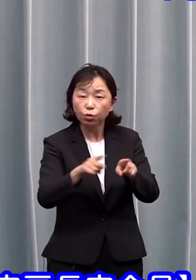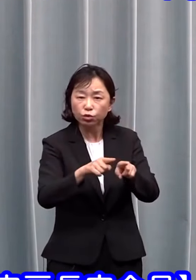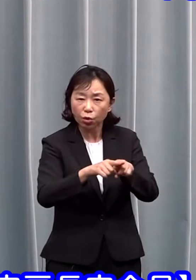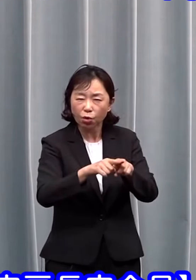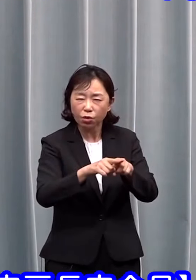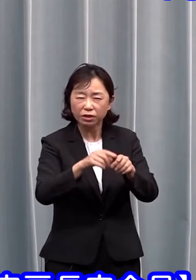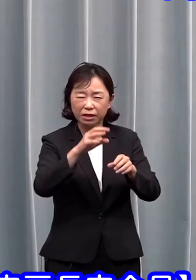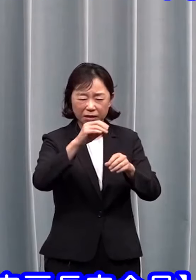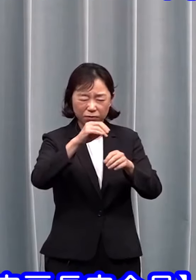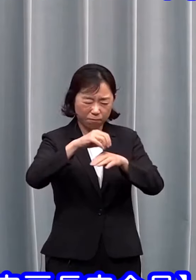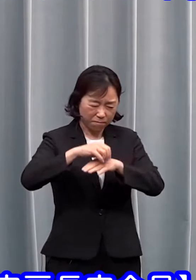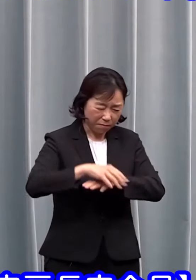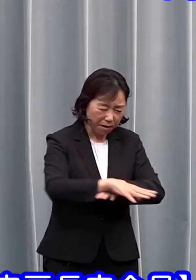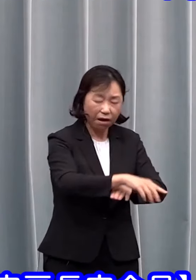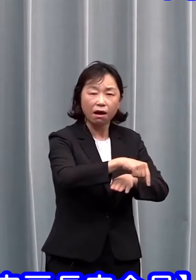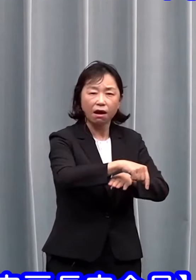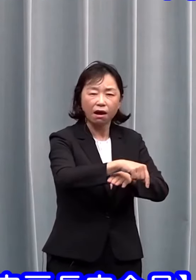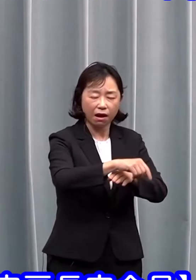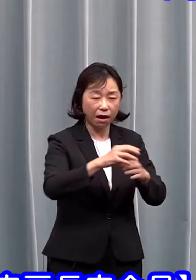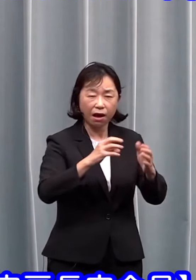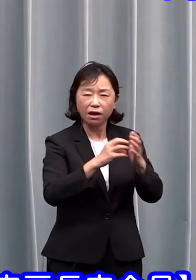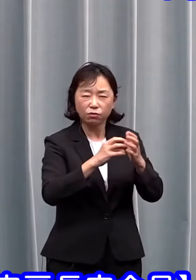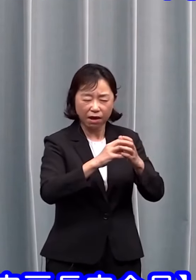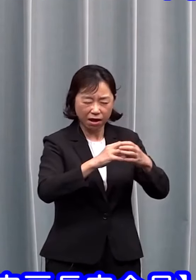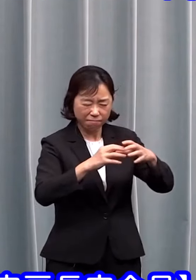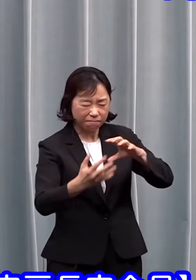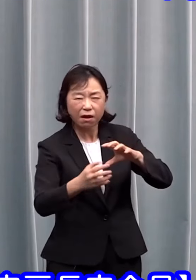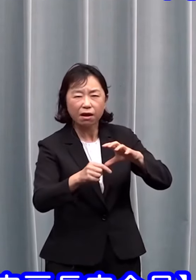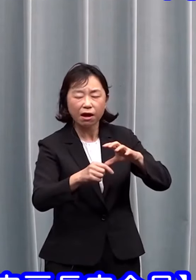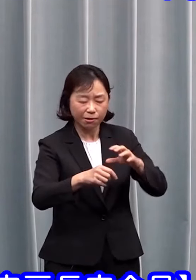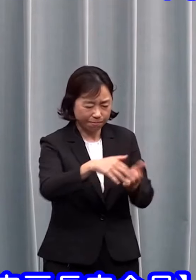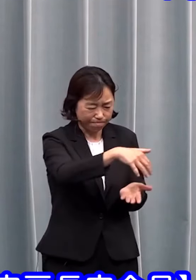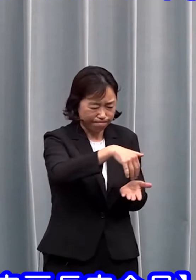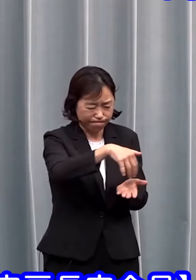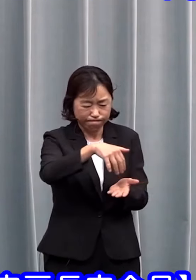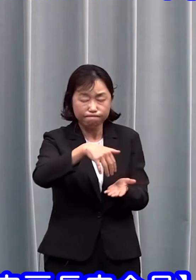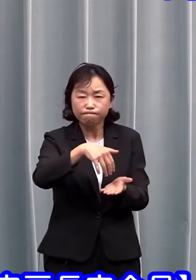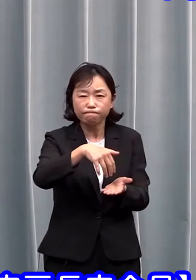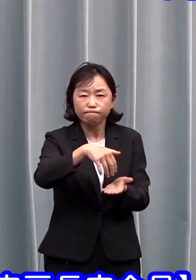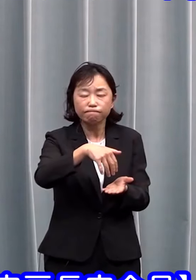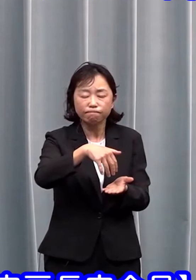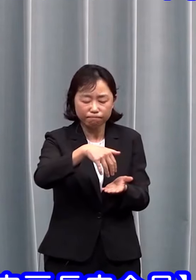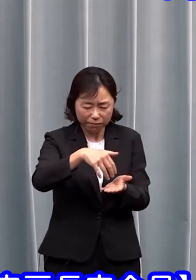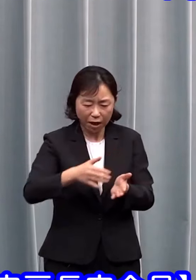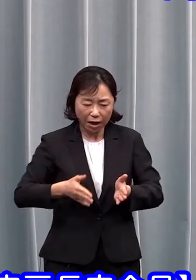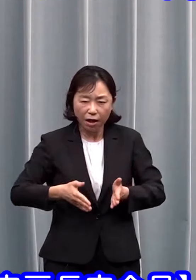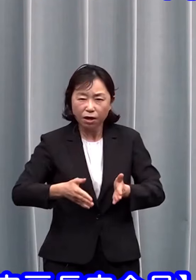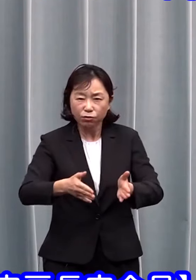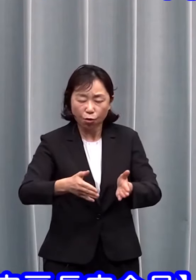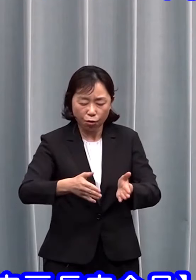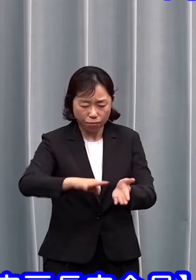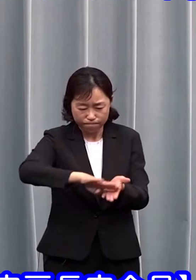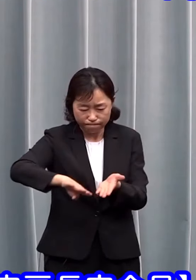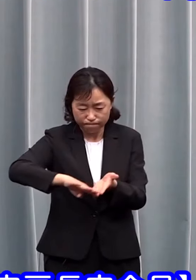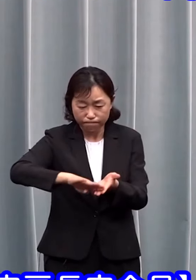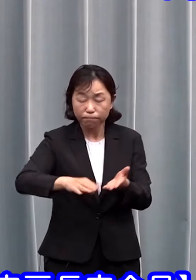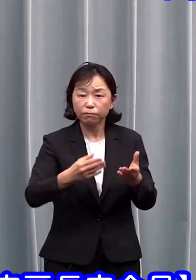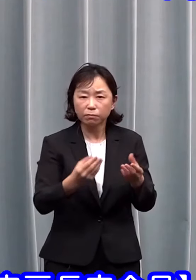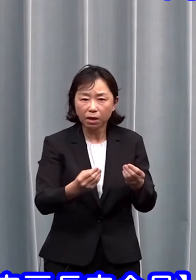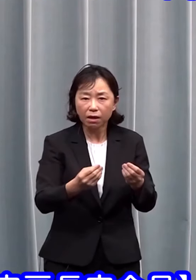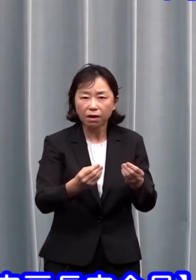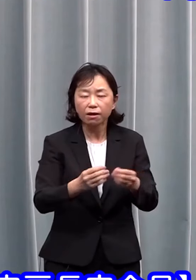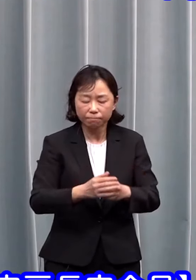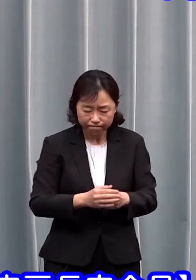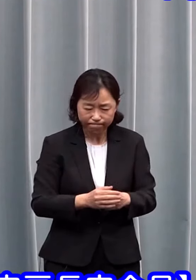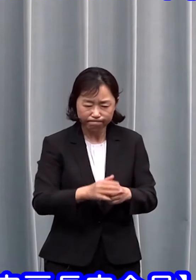や落石を不眠不休で除去し、救助部隊を送り込むルートを開通させるなど、救援活動